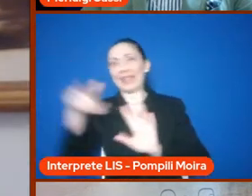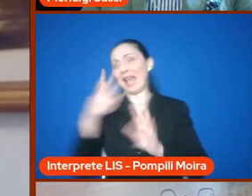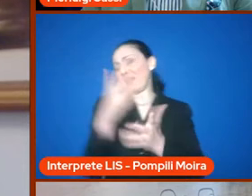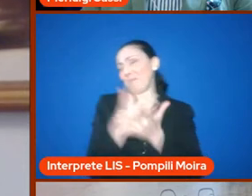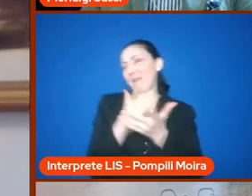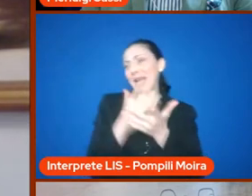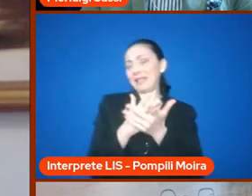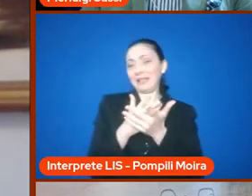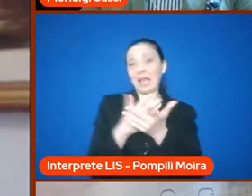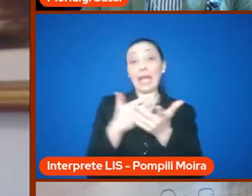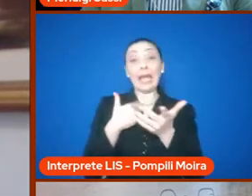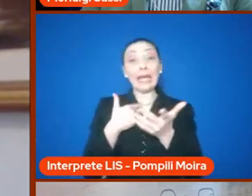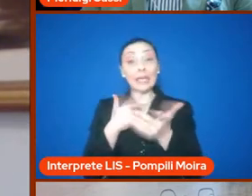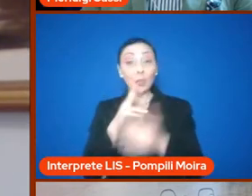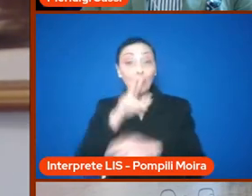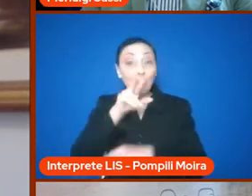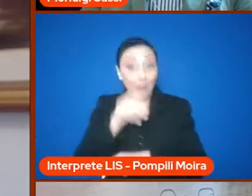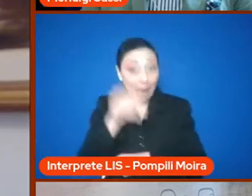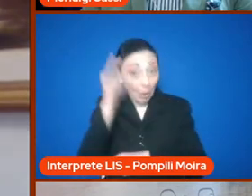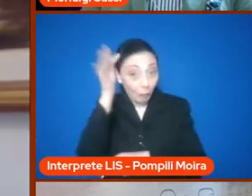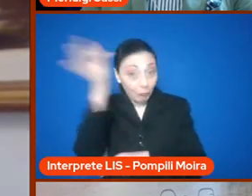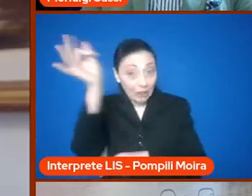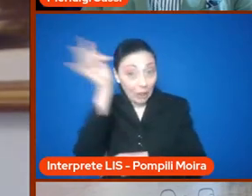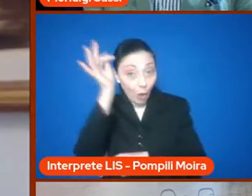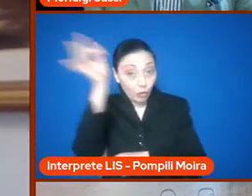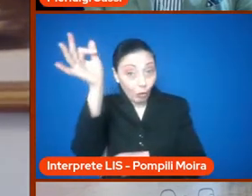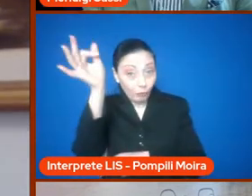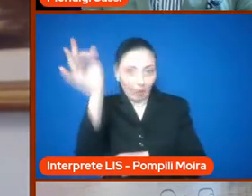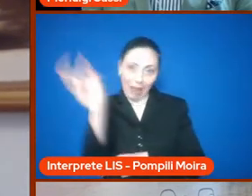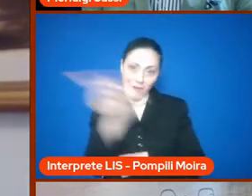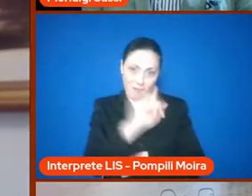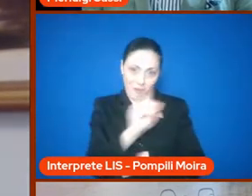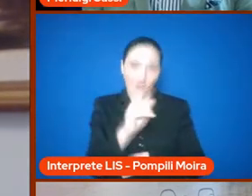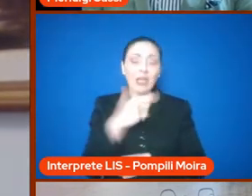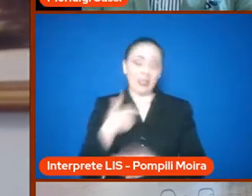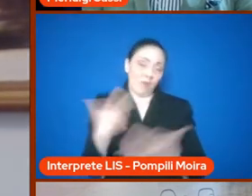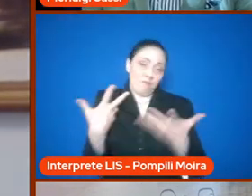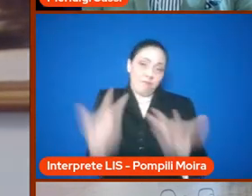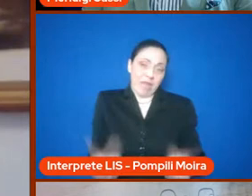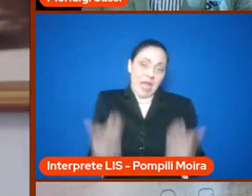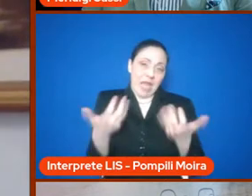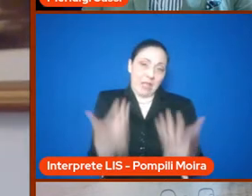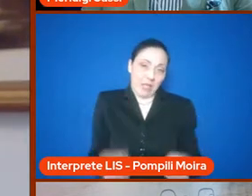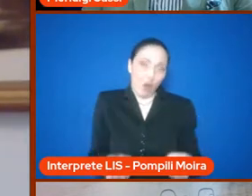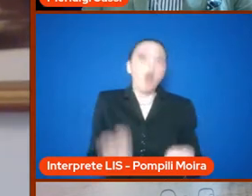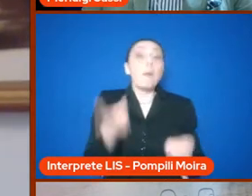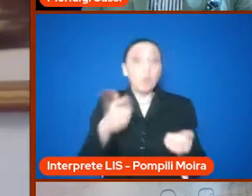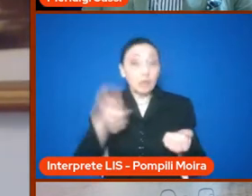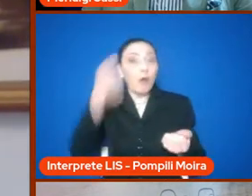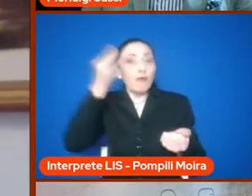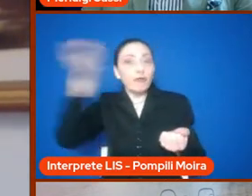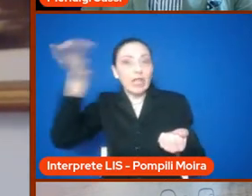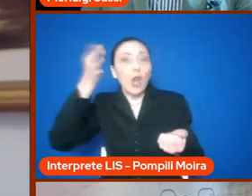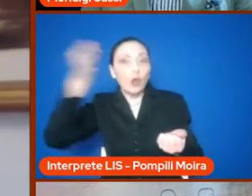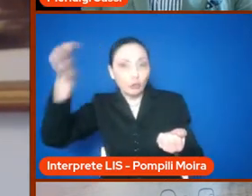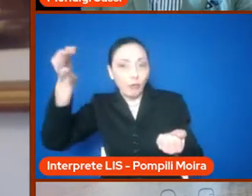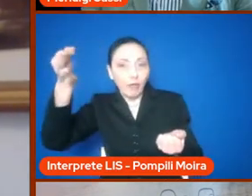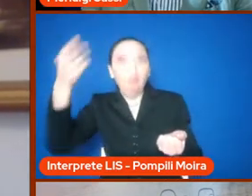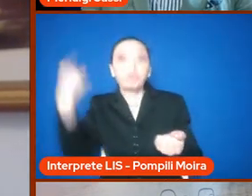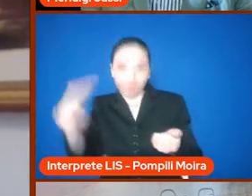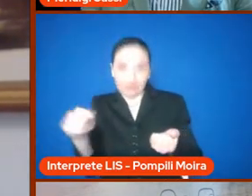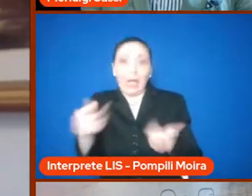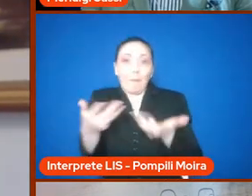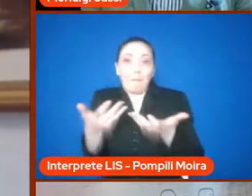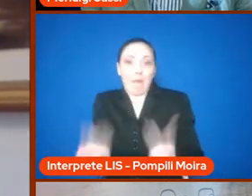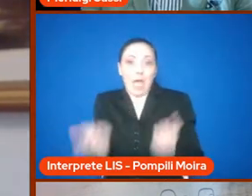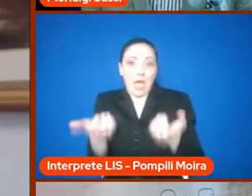credo di essere ben piantato per terra, perché la filosofia è ben piantata per terra. E